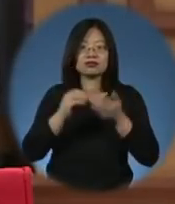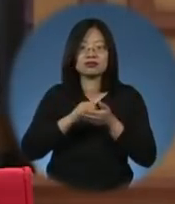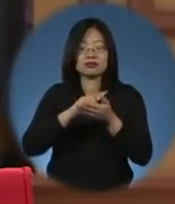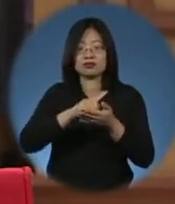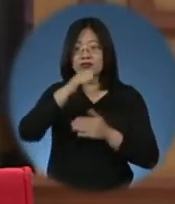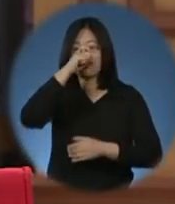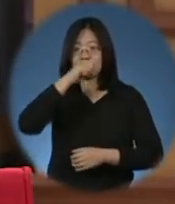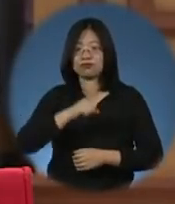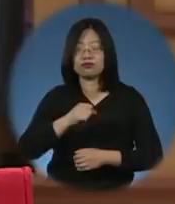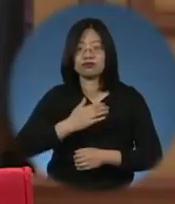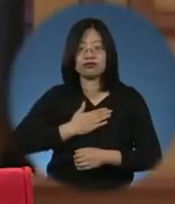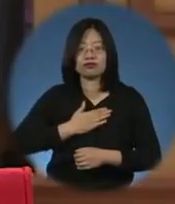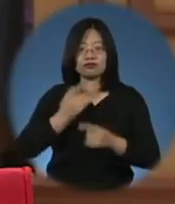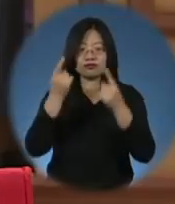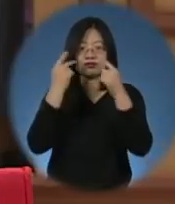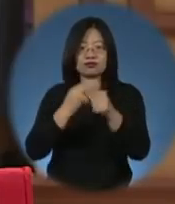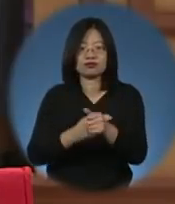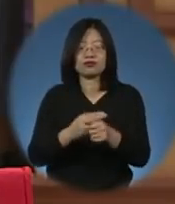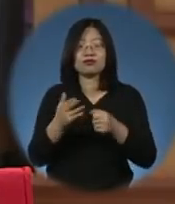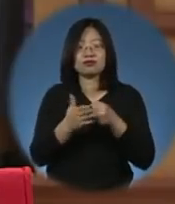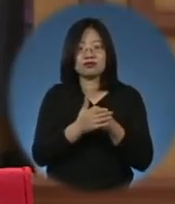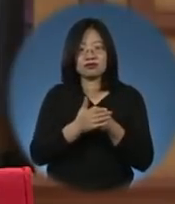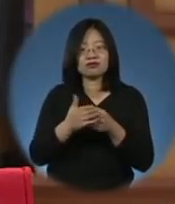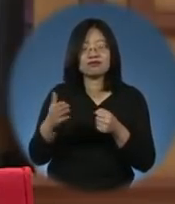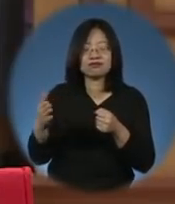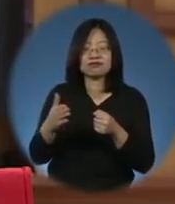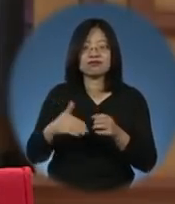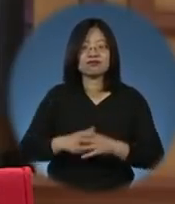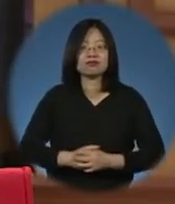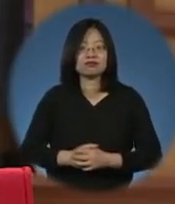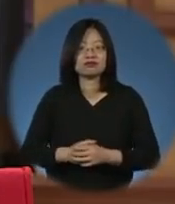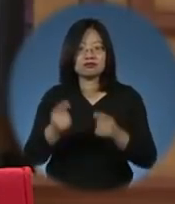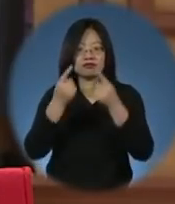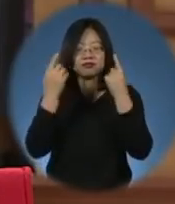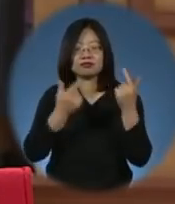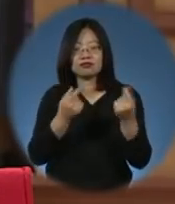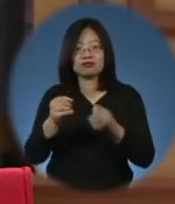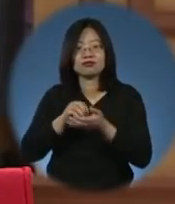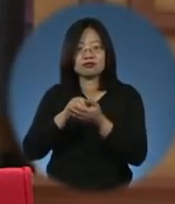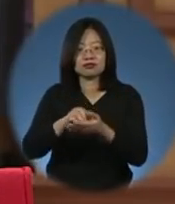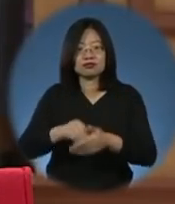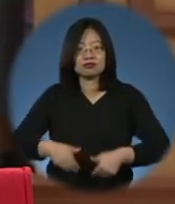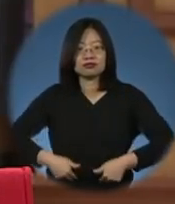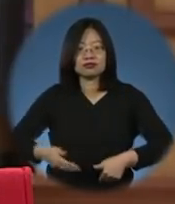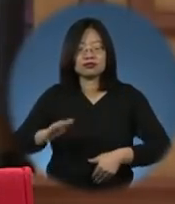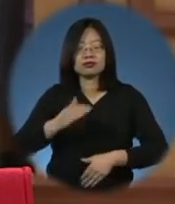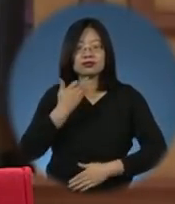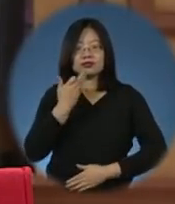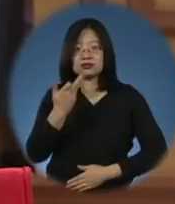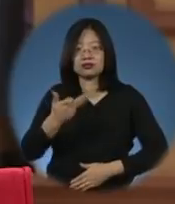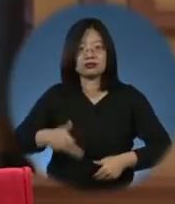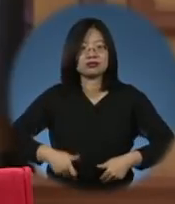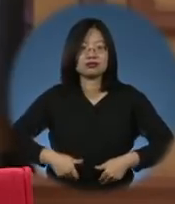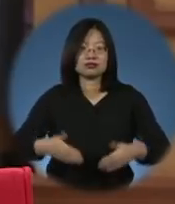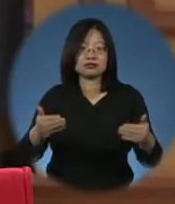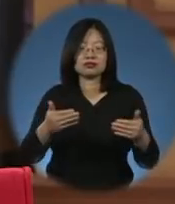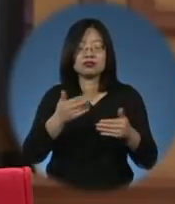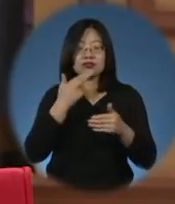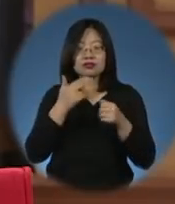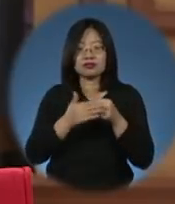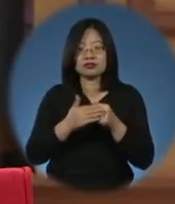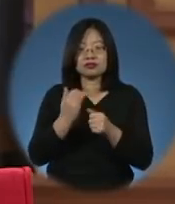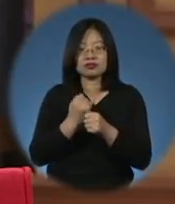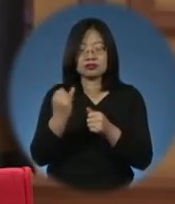좋겠는 사람입니다. 저는 대학 교수이기 때문에 예, 그래서 대학은 다 가야 되는데 반드시 그게 18세일 필요는 없다. 그래서